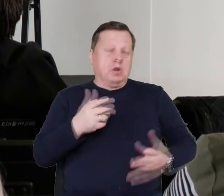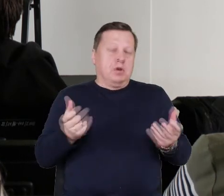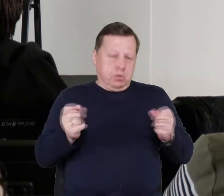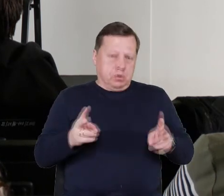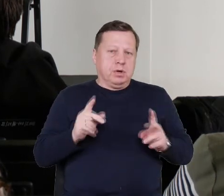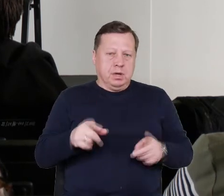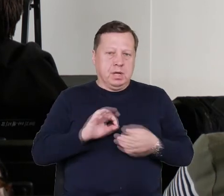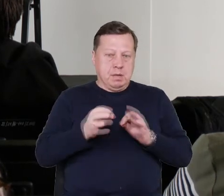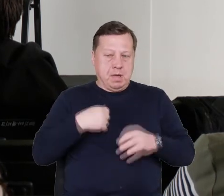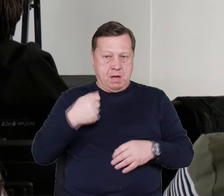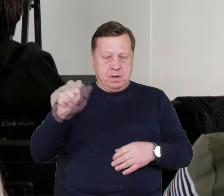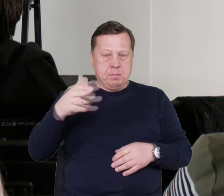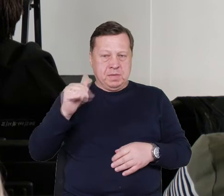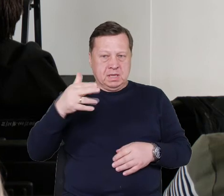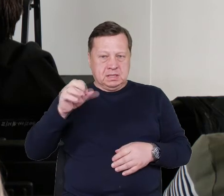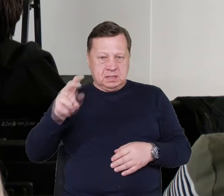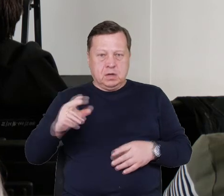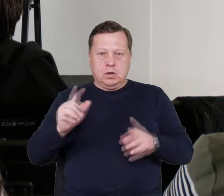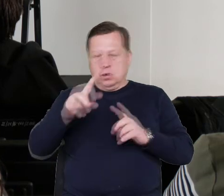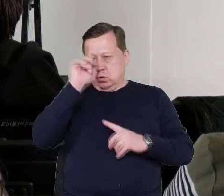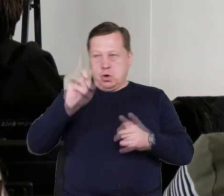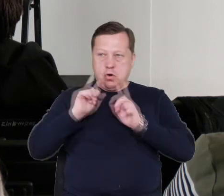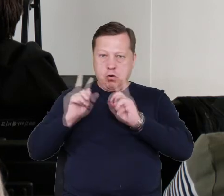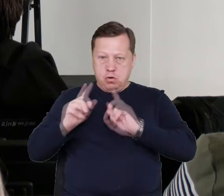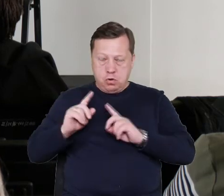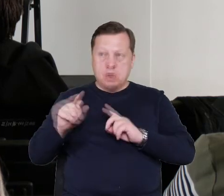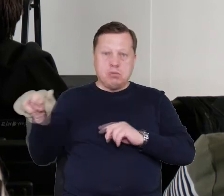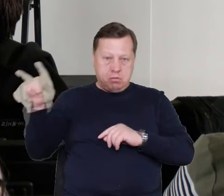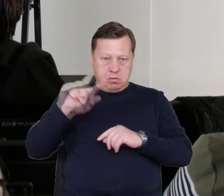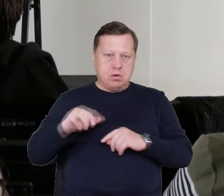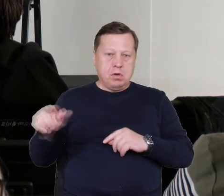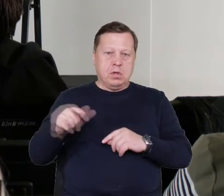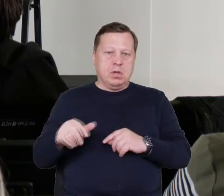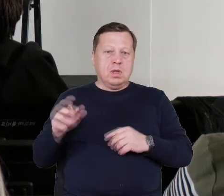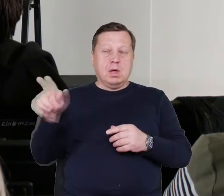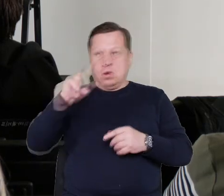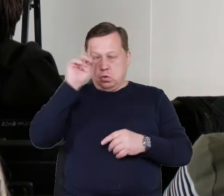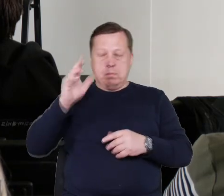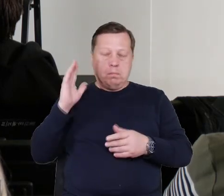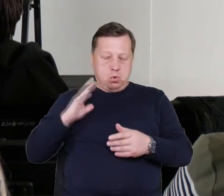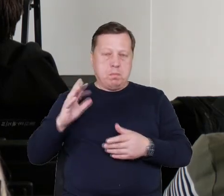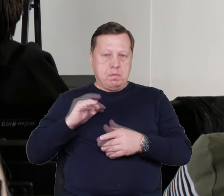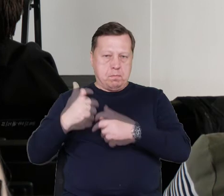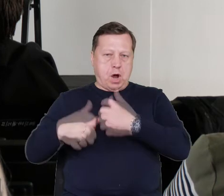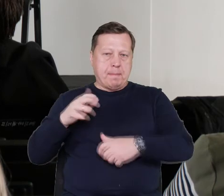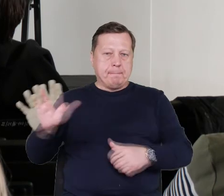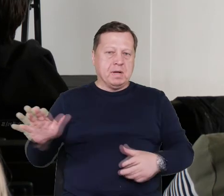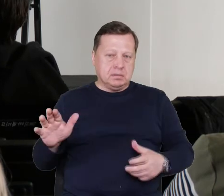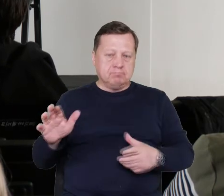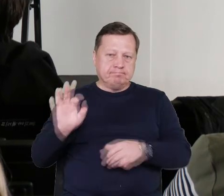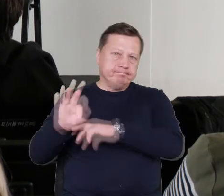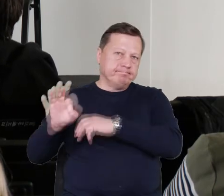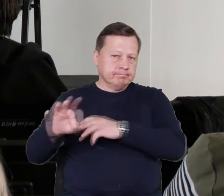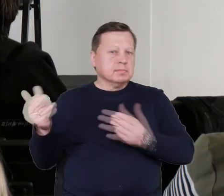gdybym wyjechał do Mińska i porozmawiał z ludźmi jestem przekonany że te osoby miały z tego powodu conajmniej nieprzyjemność związku z